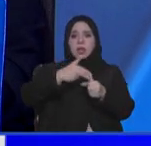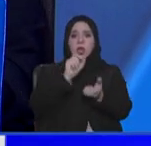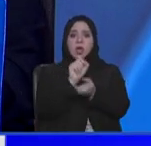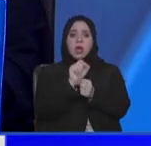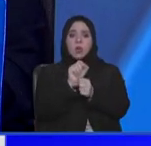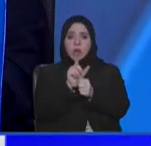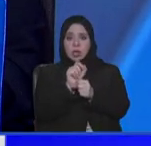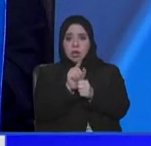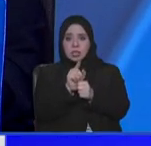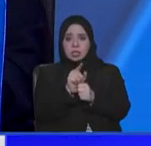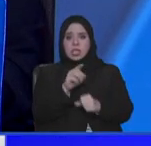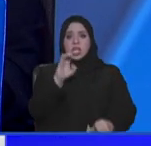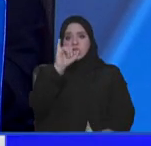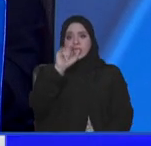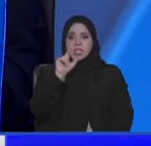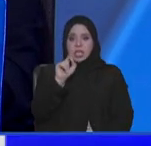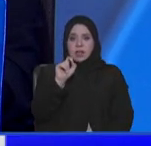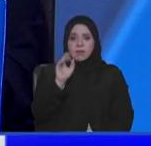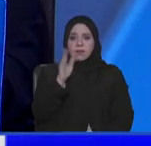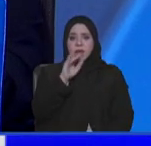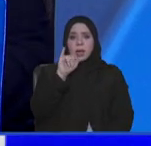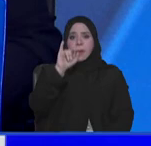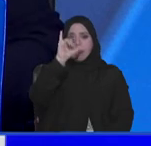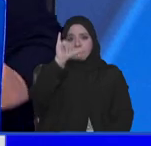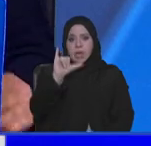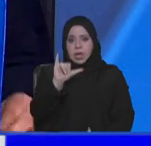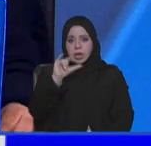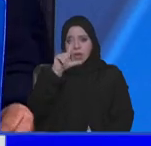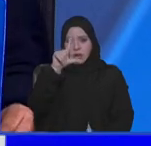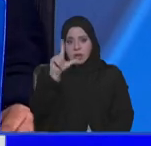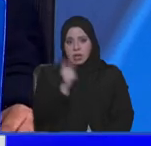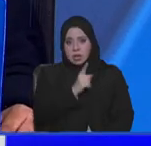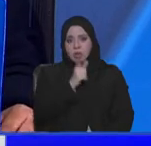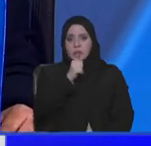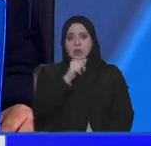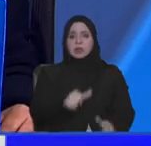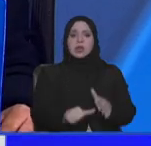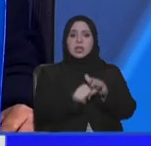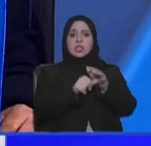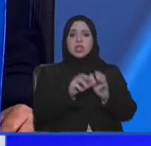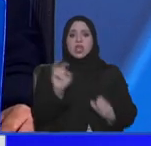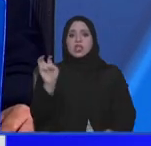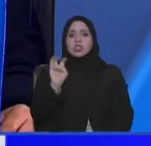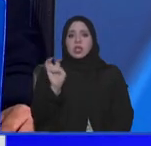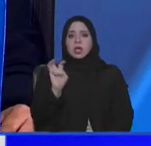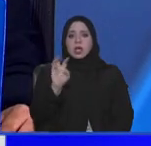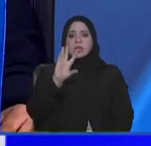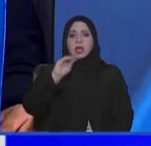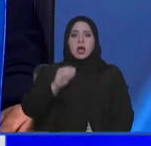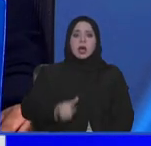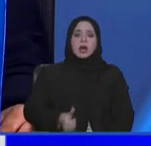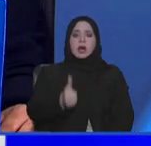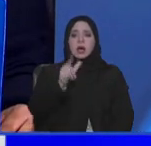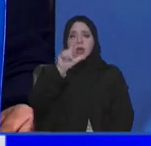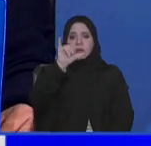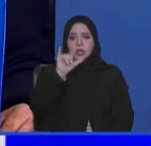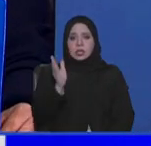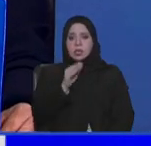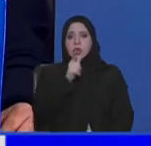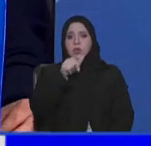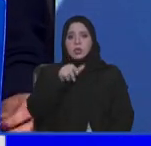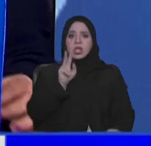اداره الشركه القابضه للنفط الغاز الجيد جيف ميلر رئيس مجلس الاداره والرئيسه التنفيذي لشركه